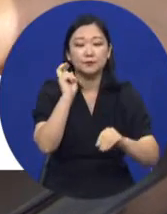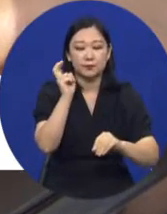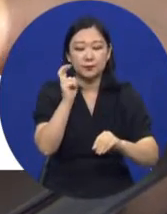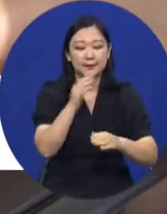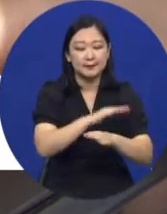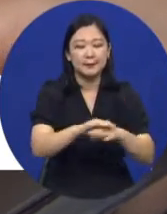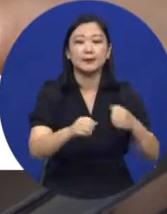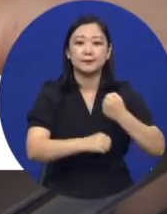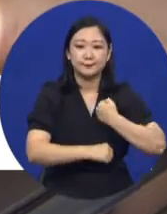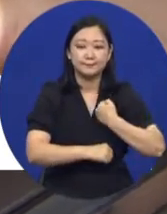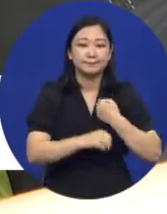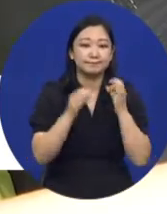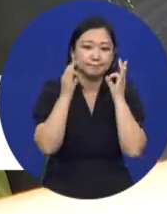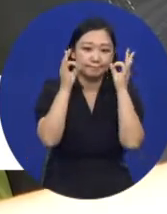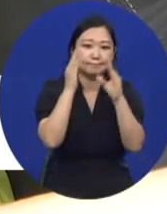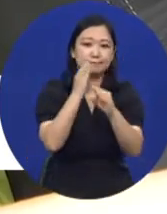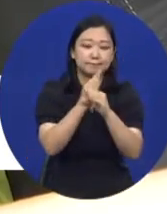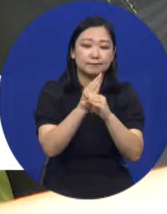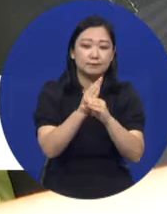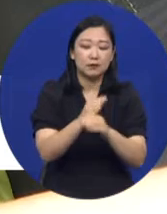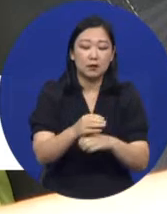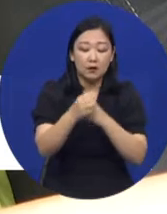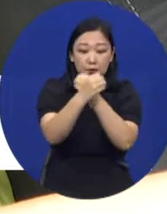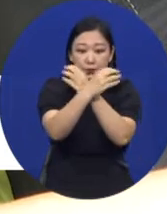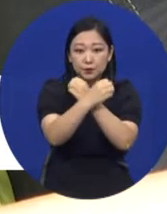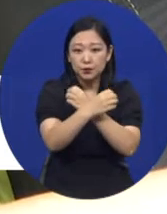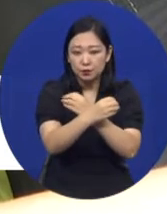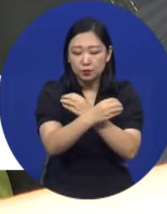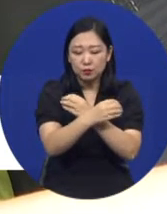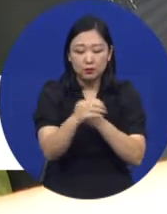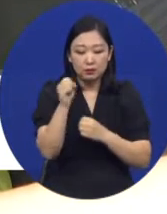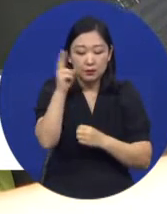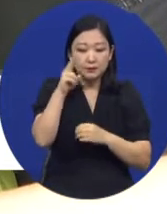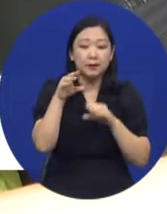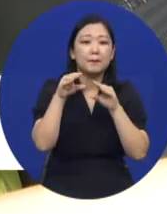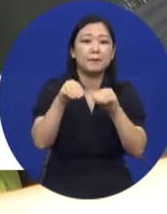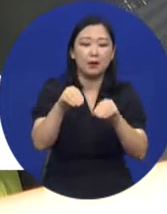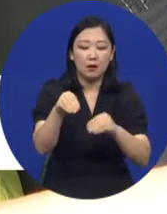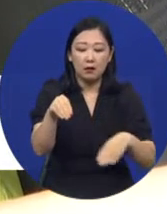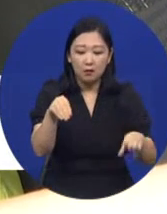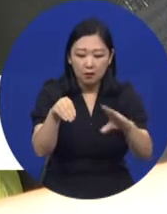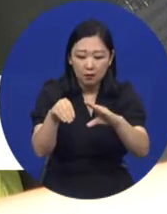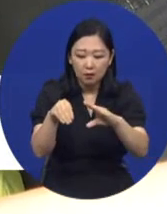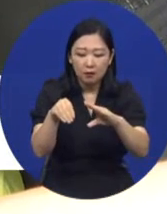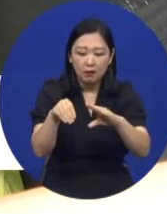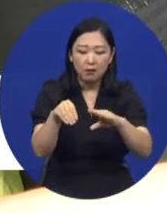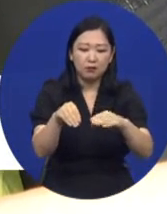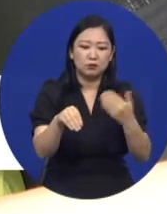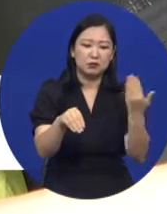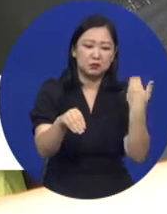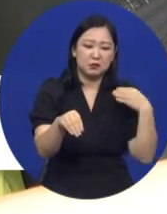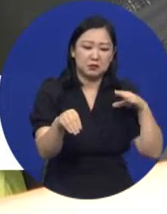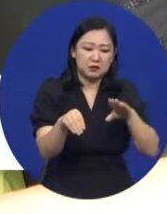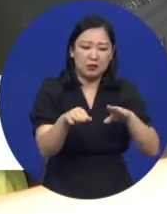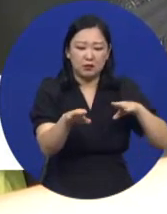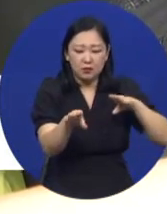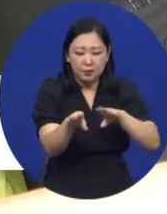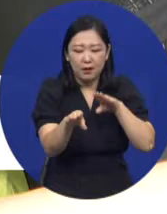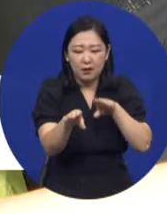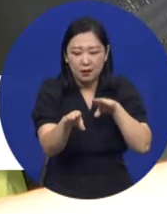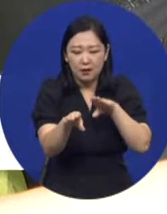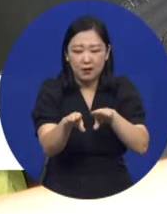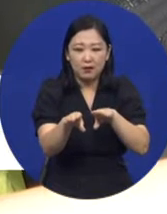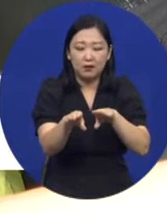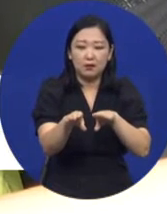잘 지키려고 하고 있어요. 앞에 불이 켜졌는데 갑자기 섰어요. 우회전할 때. 그러면 뒤차에서 계속 빵빵